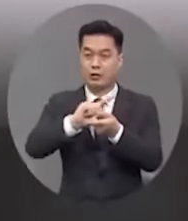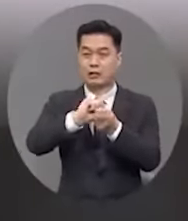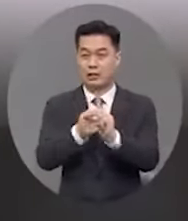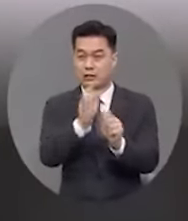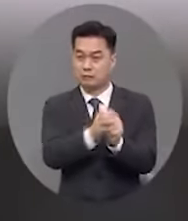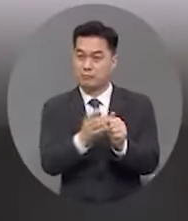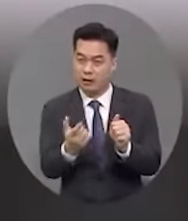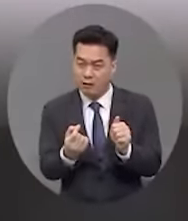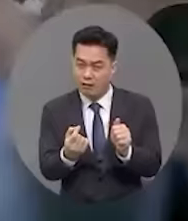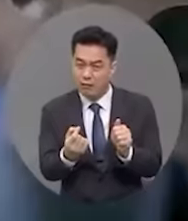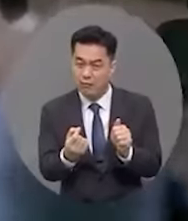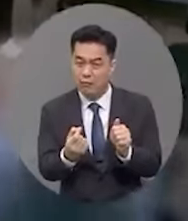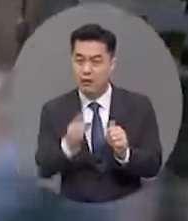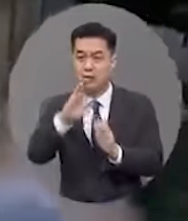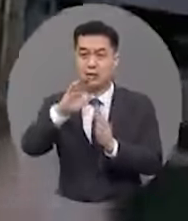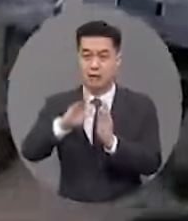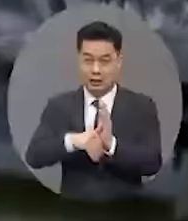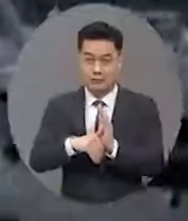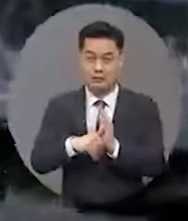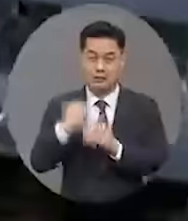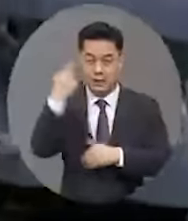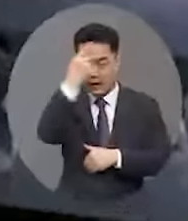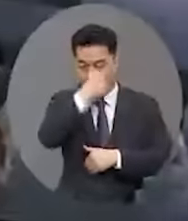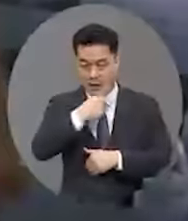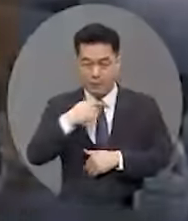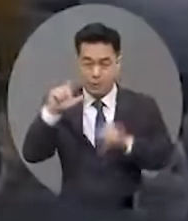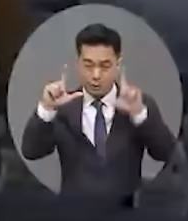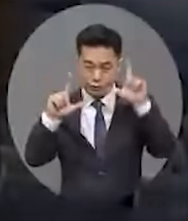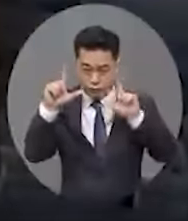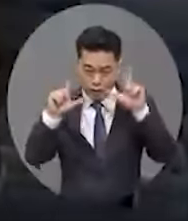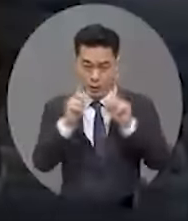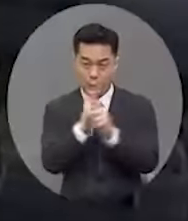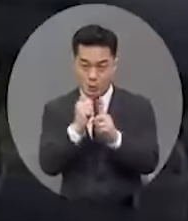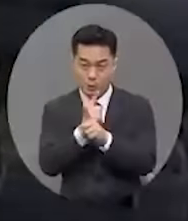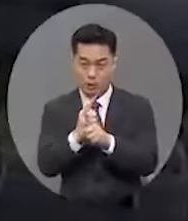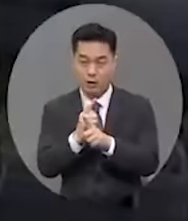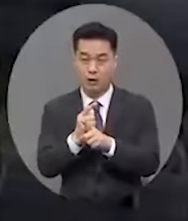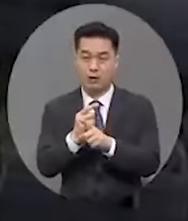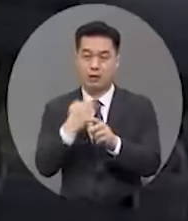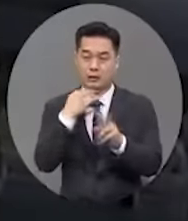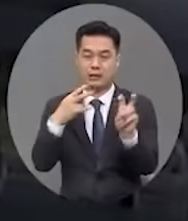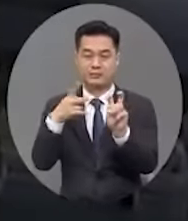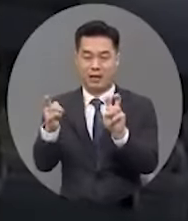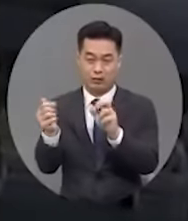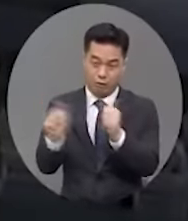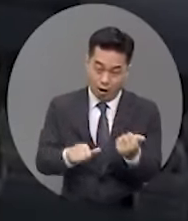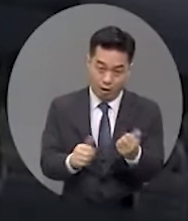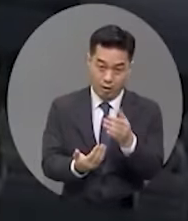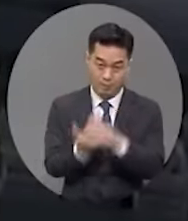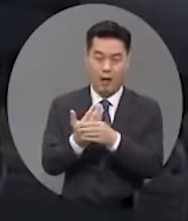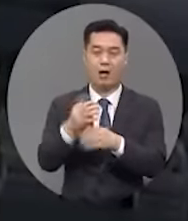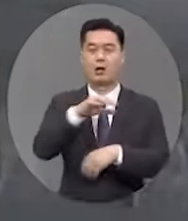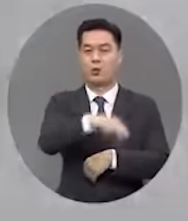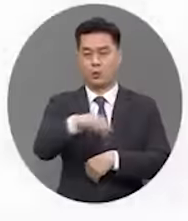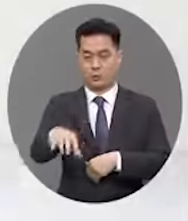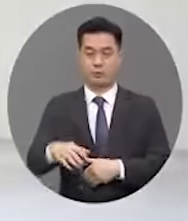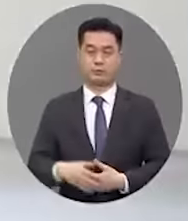보입니다. 당시 안면 윤곽 수술을 받던 20대 여성이 목숨을 잃는 등 의료사고 논란이 잇따른